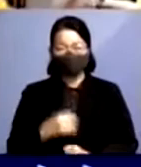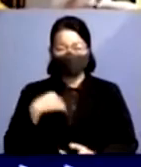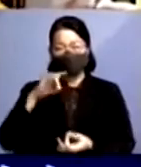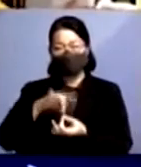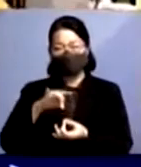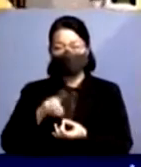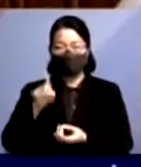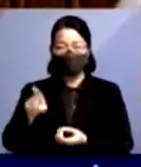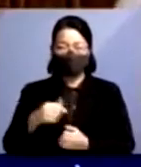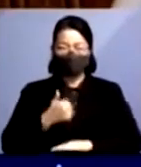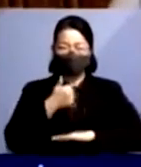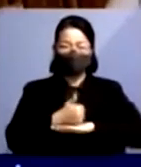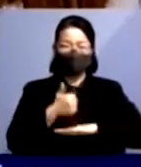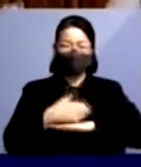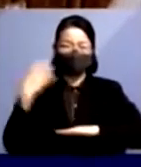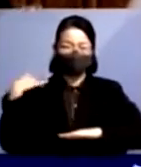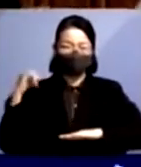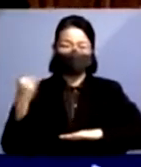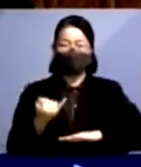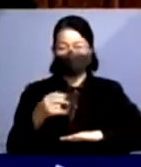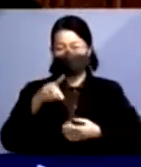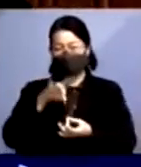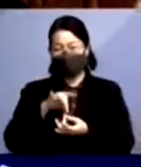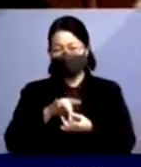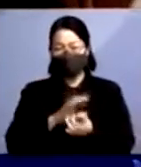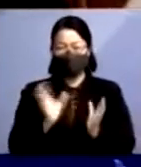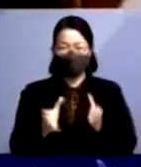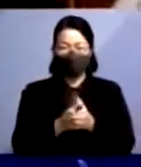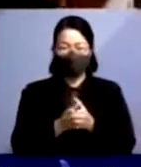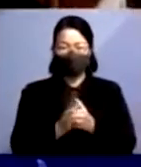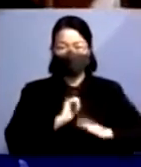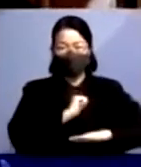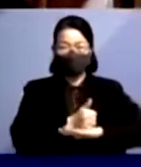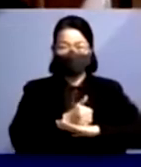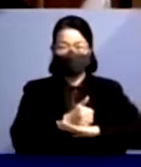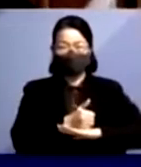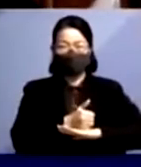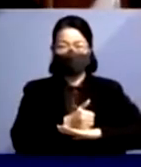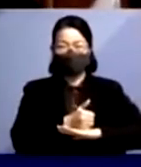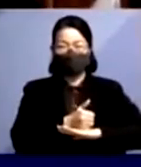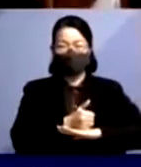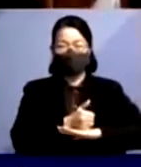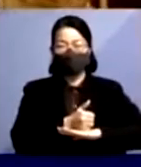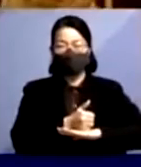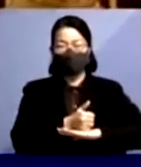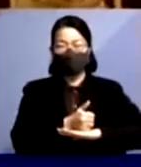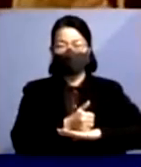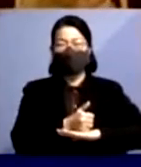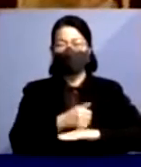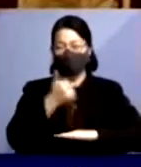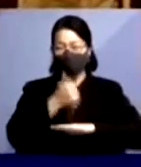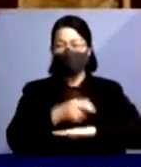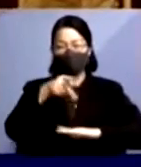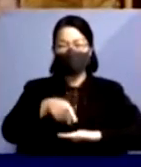ครับนายวิรุณพันเทวีผู้ว่าราชการจังหวัดสุโขทัยพร้อมด้วยนางสาวสิริพรโรจนะสุการครับพัฒนาสังคมและ